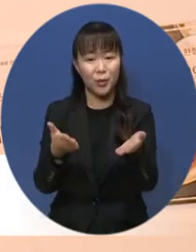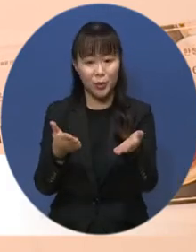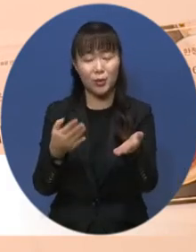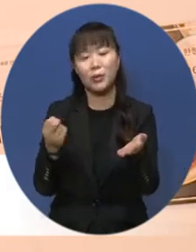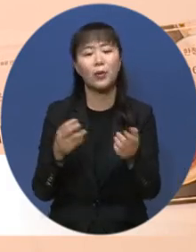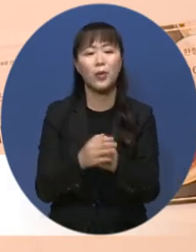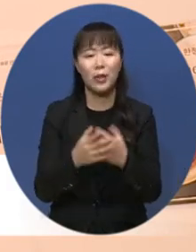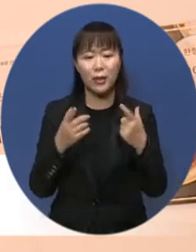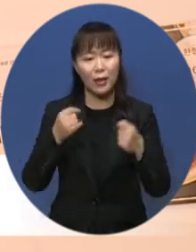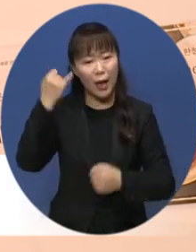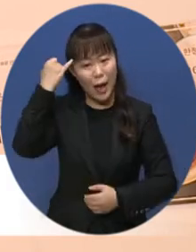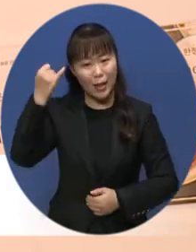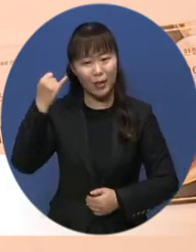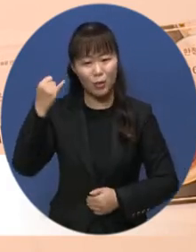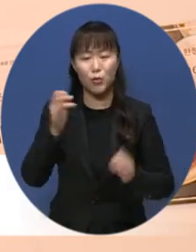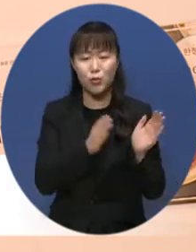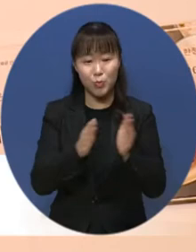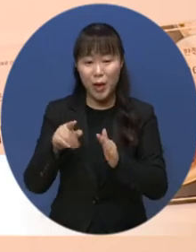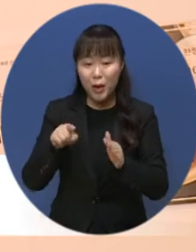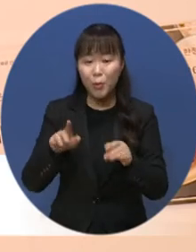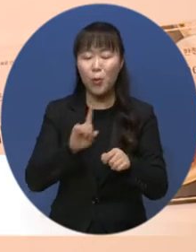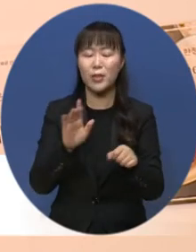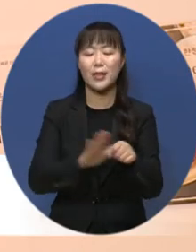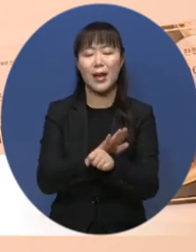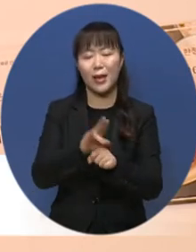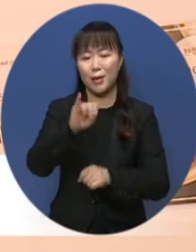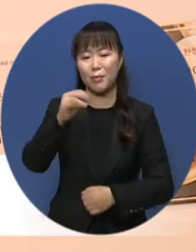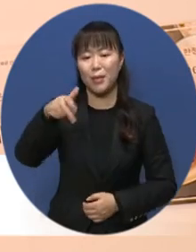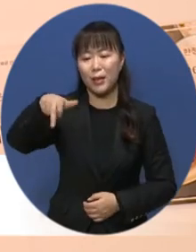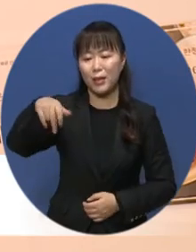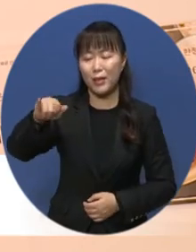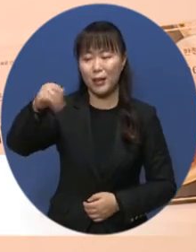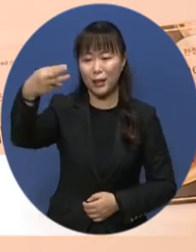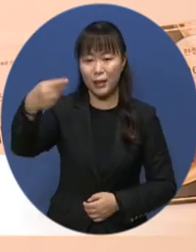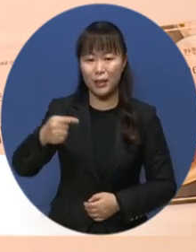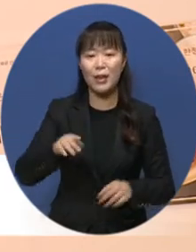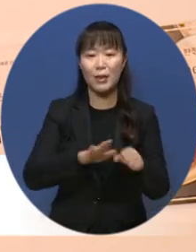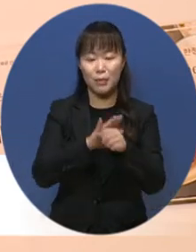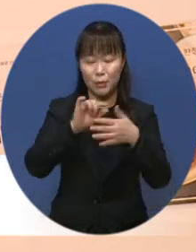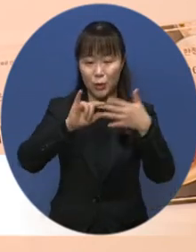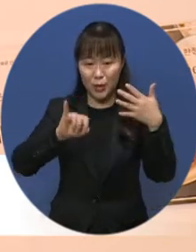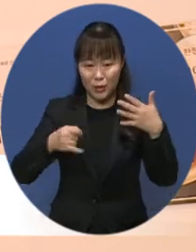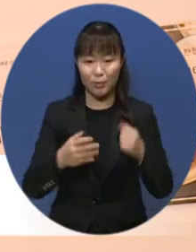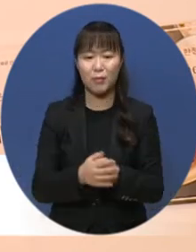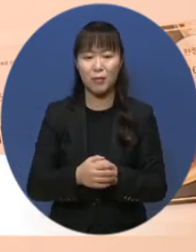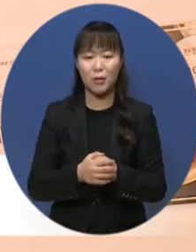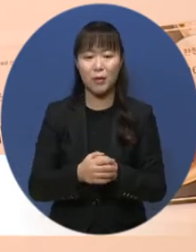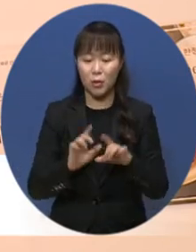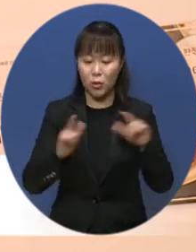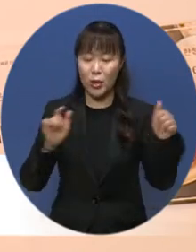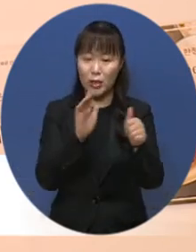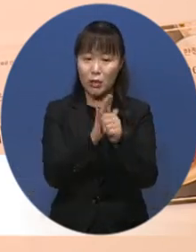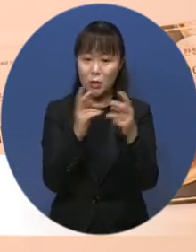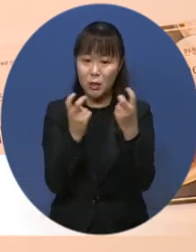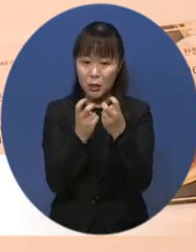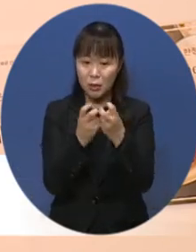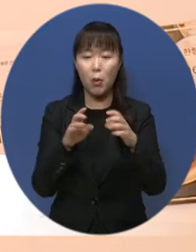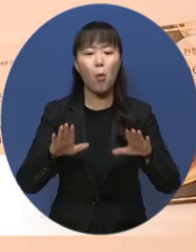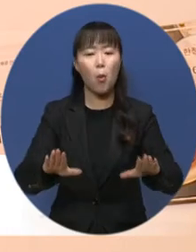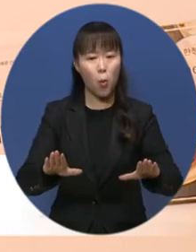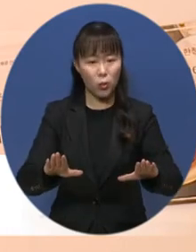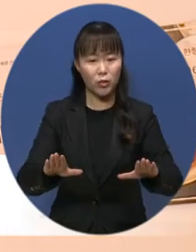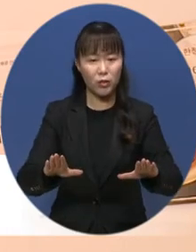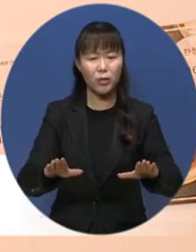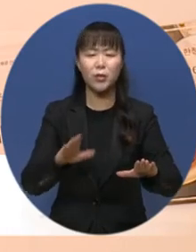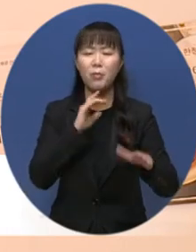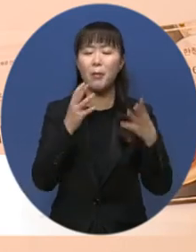이런 아이디어를 타 정하게 된 것이 바로 이 사랑의 빅히트 프로젝트입니다 이런 다양한 지원 책들을 올 한해 또